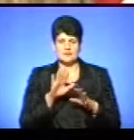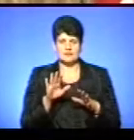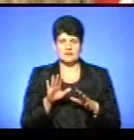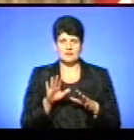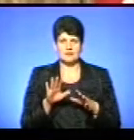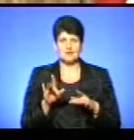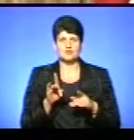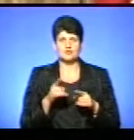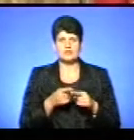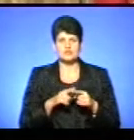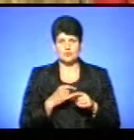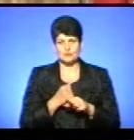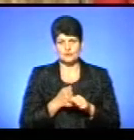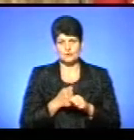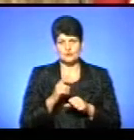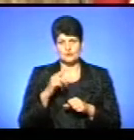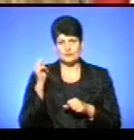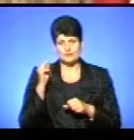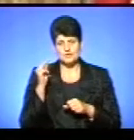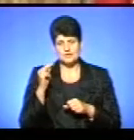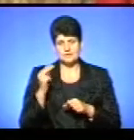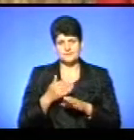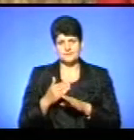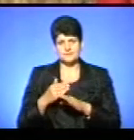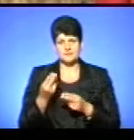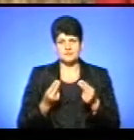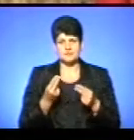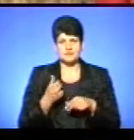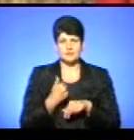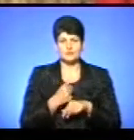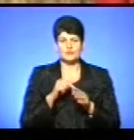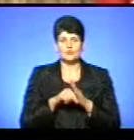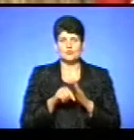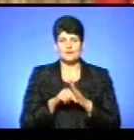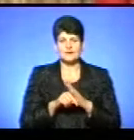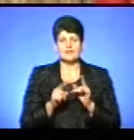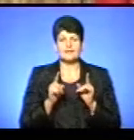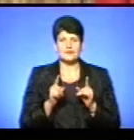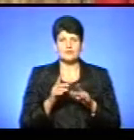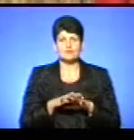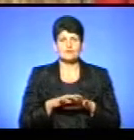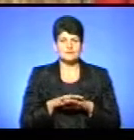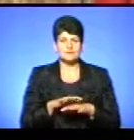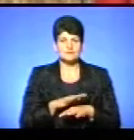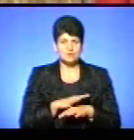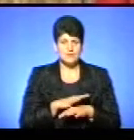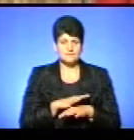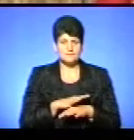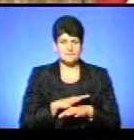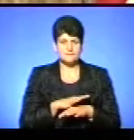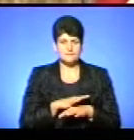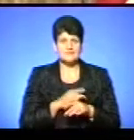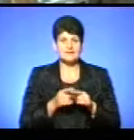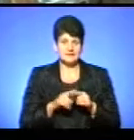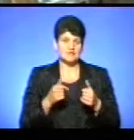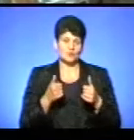б для цього щось робити, щоб вчитися, ну, скажімо так, щоб зіграти головну роль. Ну, але навіть якби роль масовці була, то й то